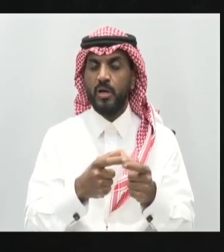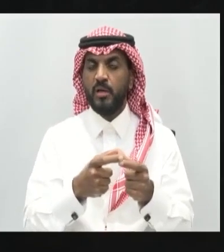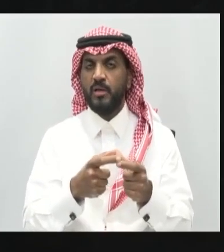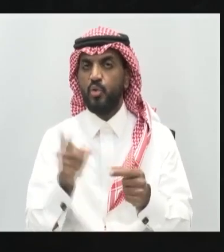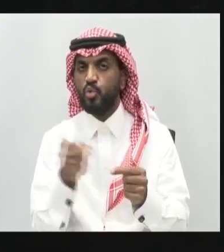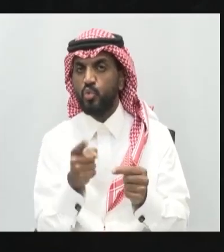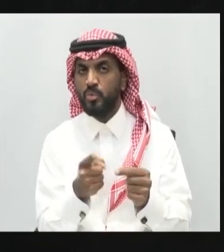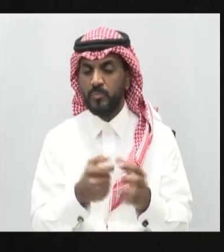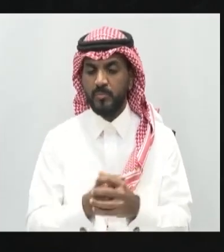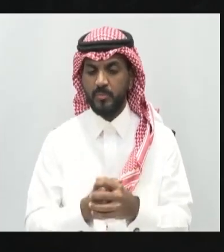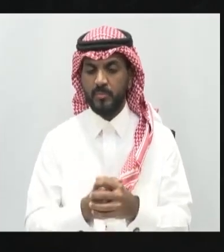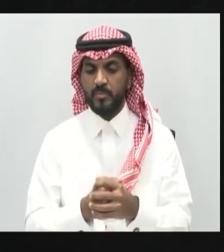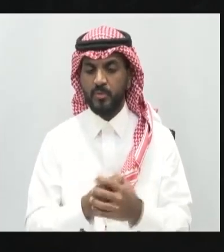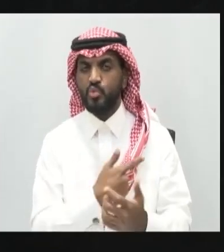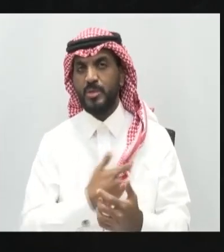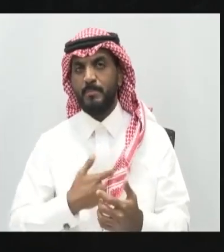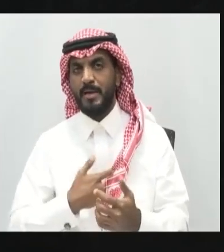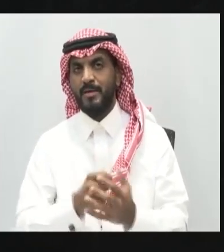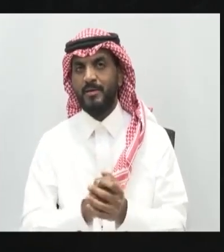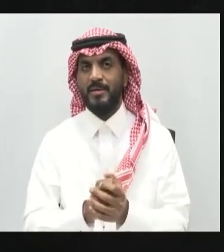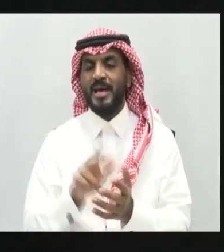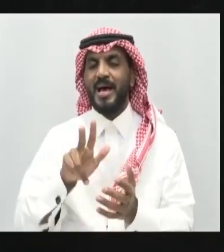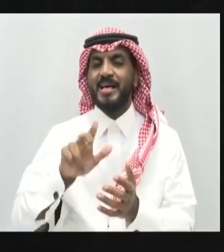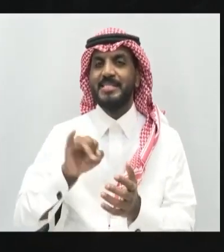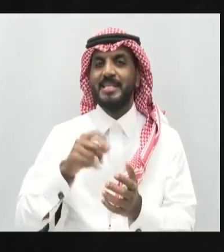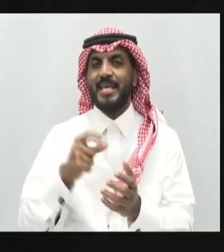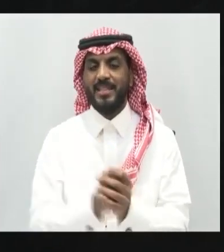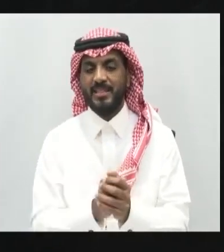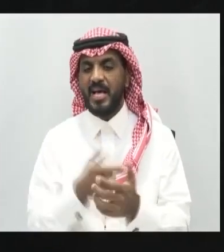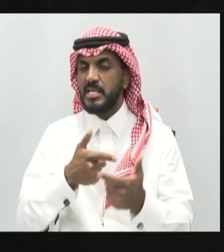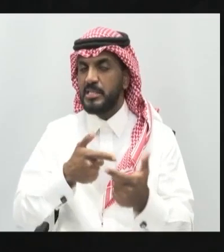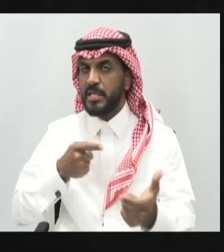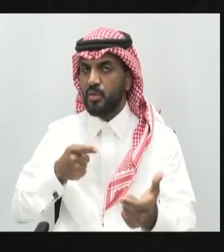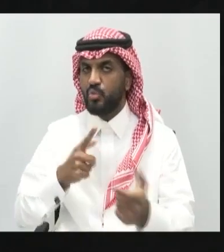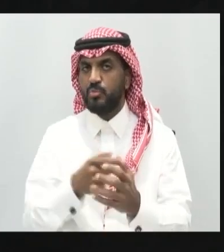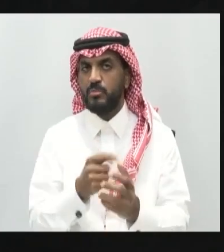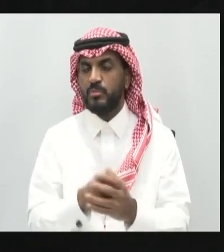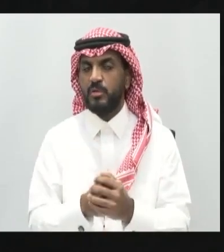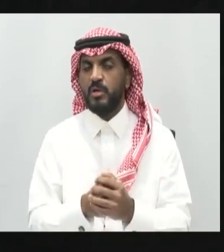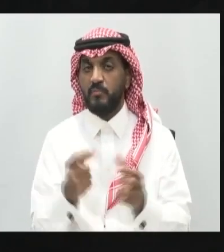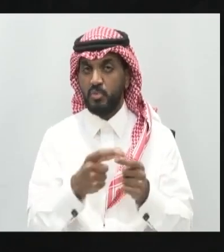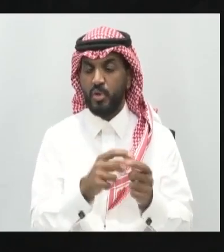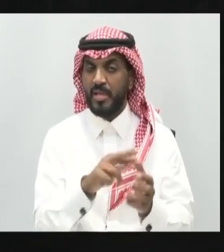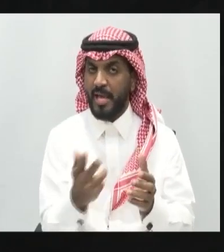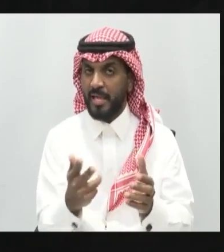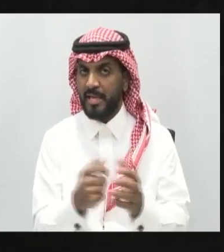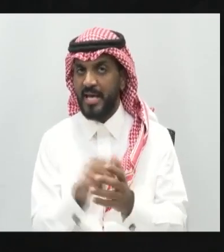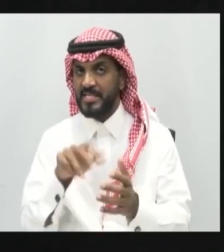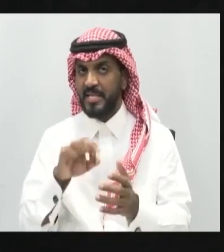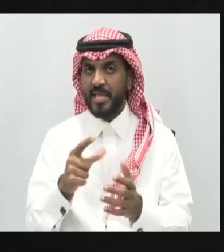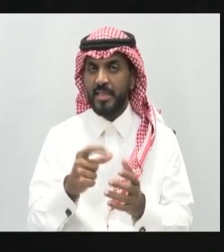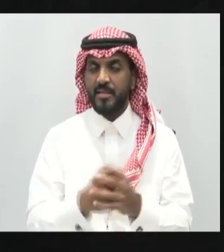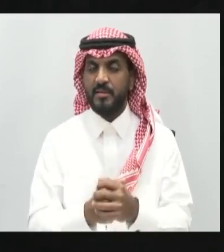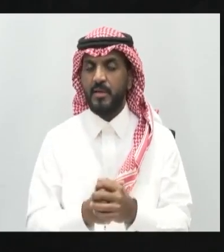الخطوط هذه يسمى الصياد طيب هل في مجموعات اخرى غير الصياد هذه